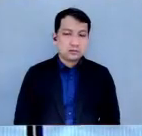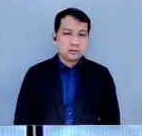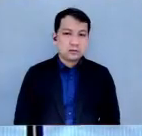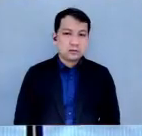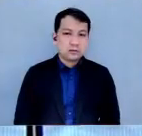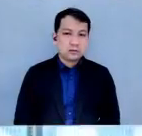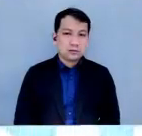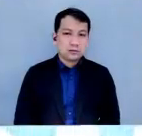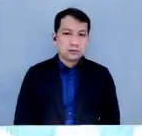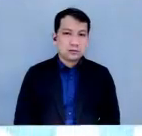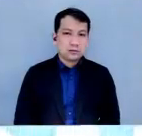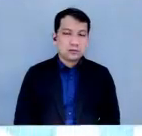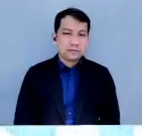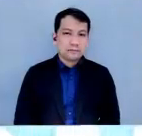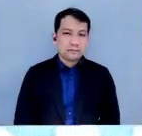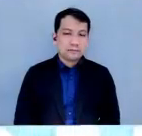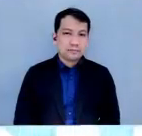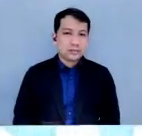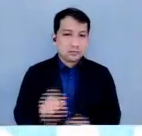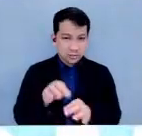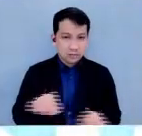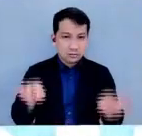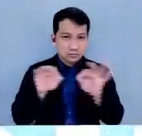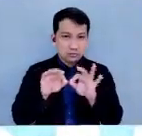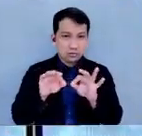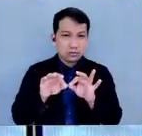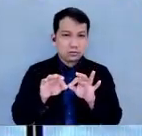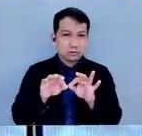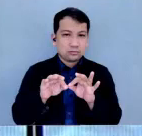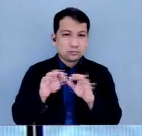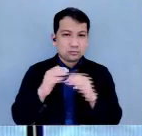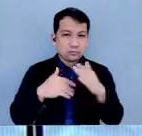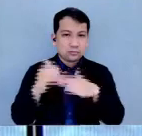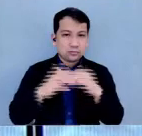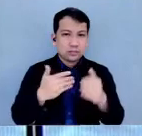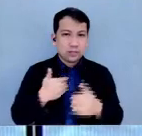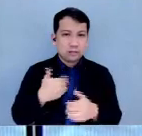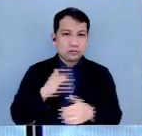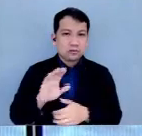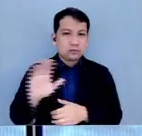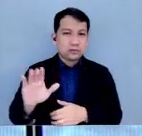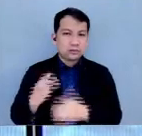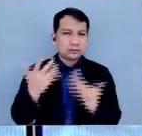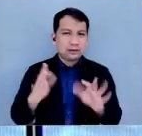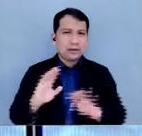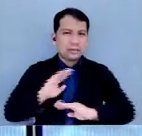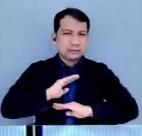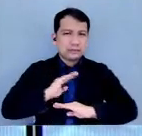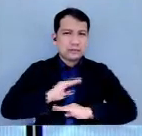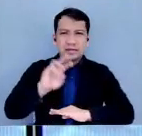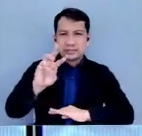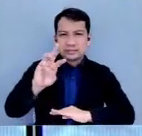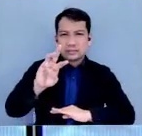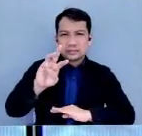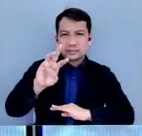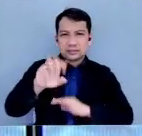ka termino. Komportable na ta sa unum katuig one term.